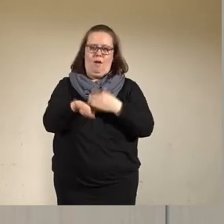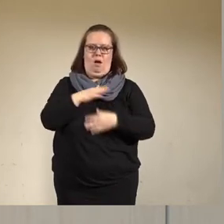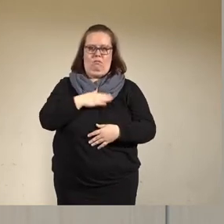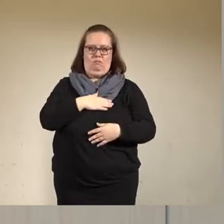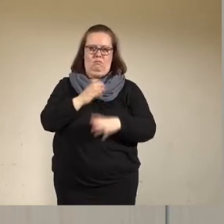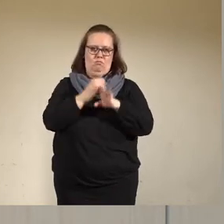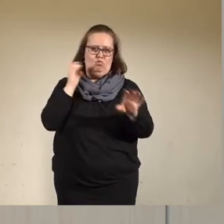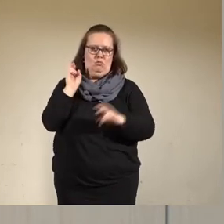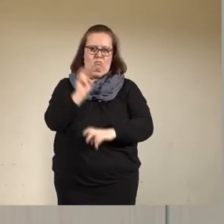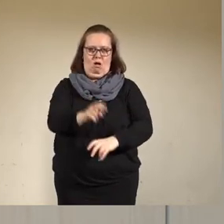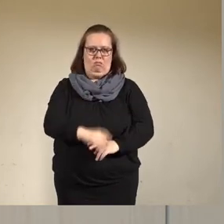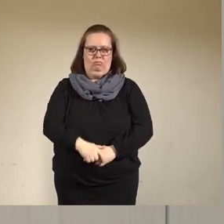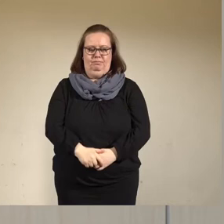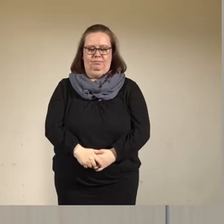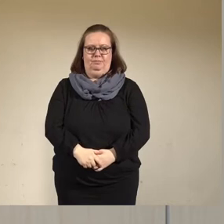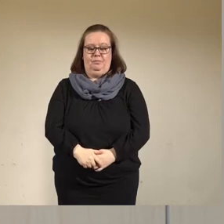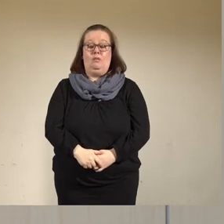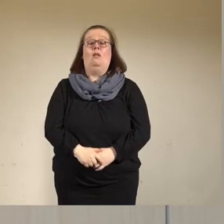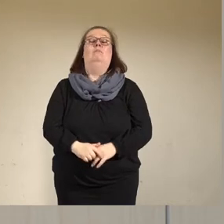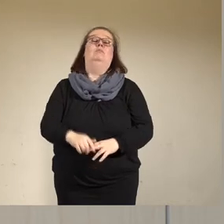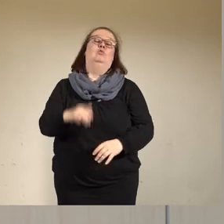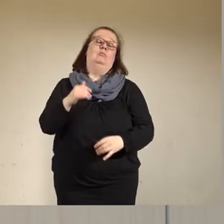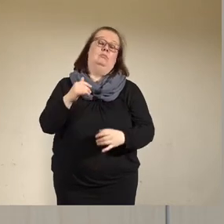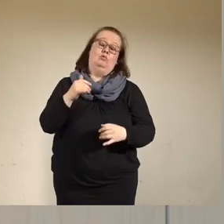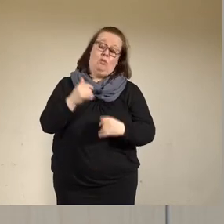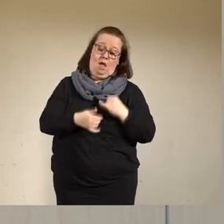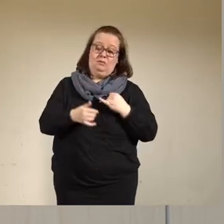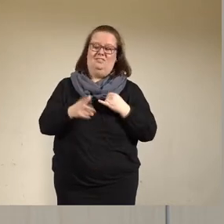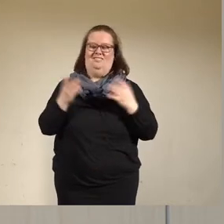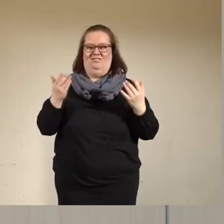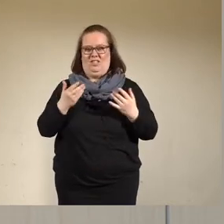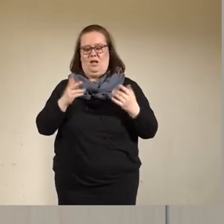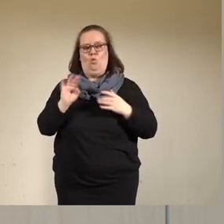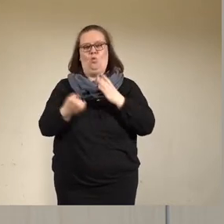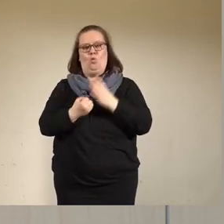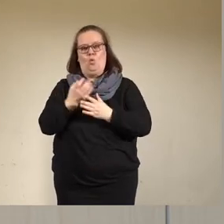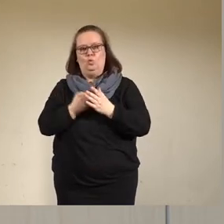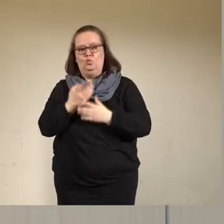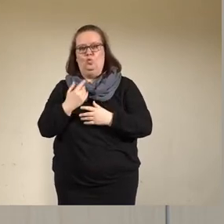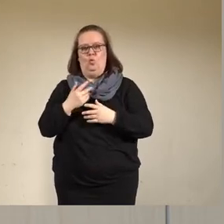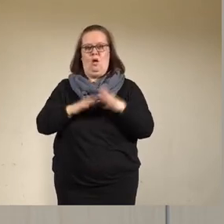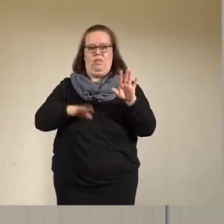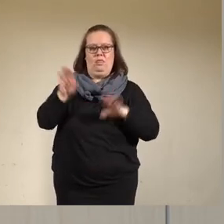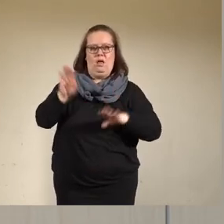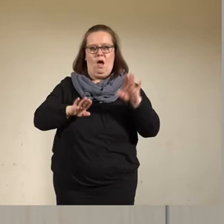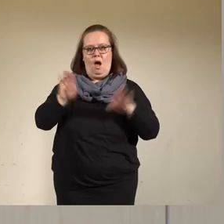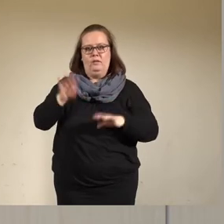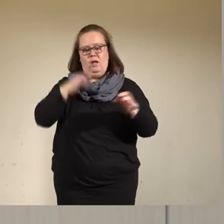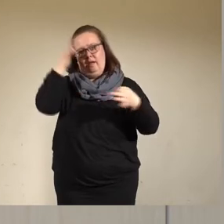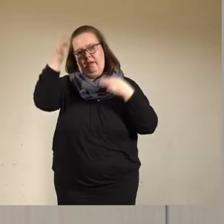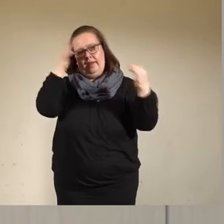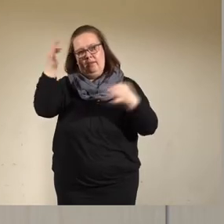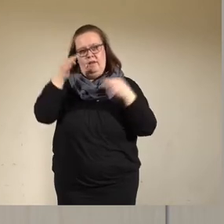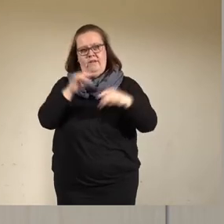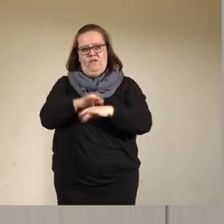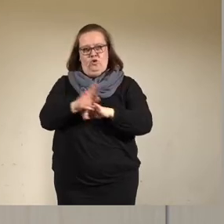attraktiver macht. Last but not least haben wir im Bereich der Kultur, Sozietätsart, Theater und